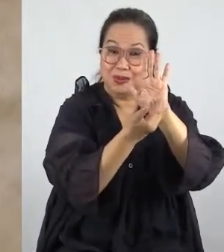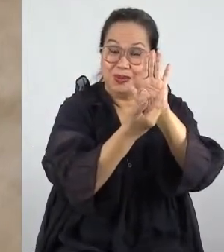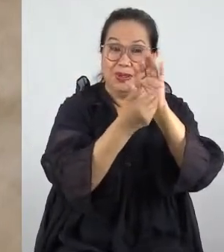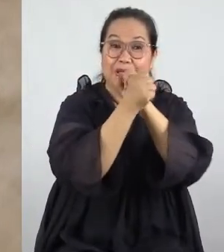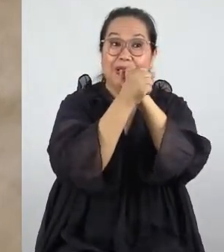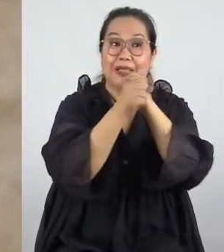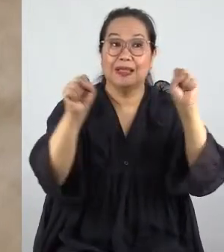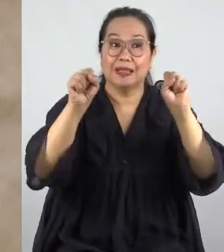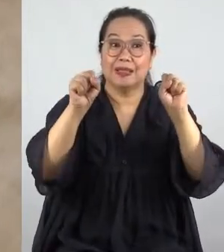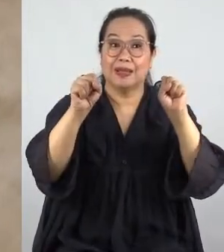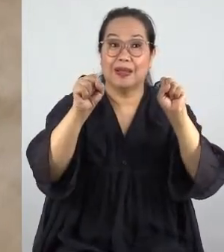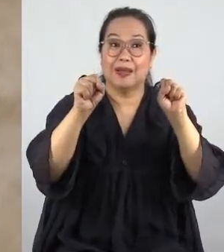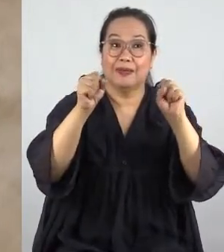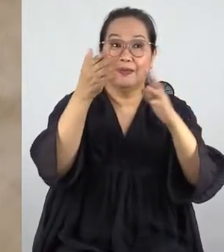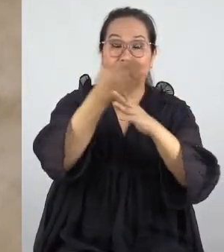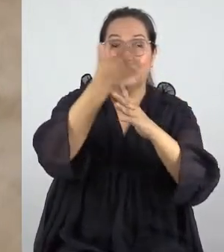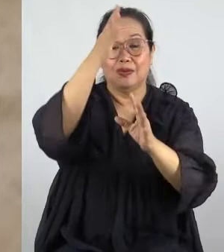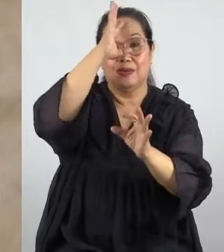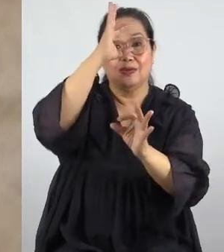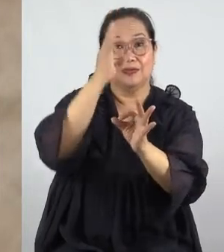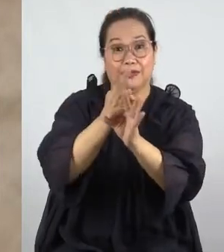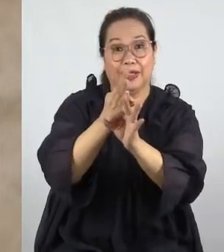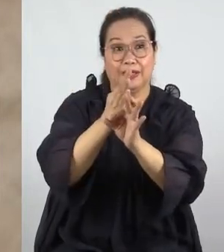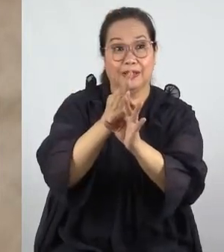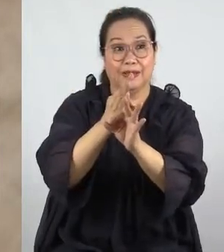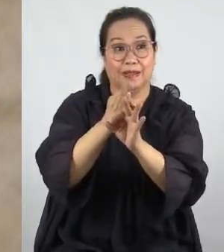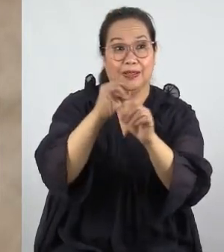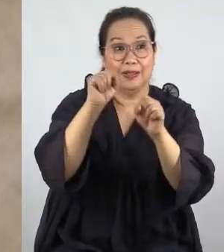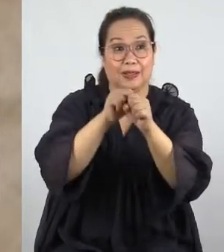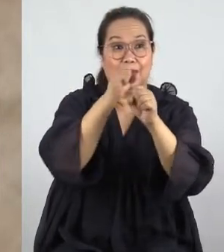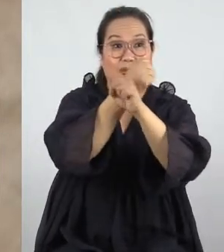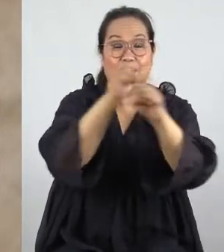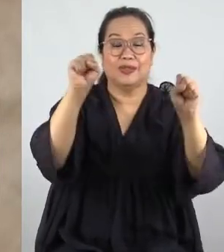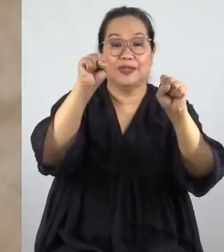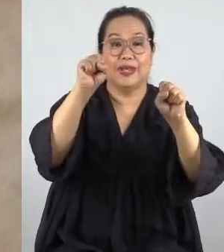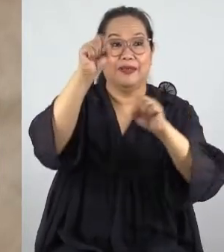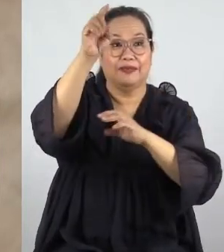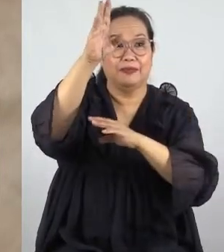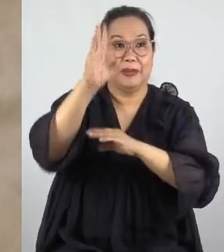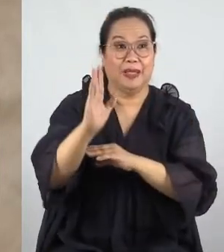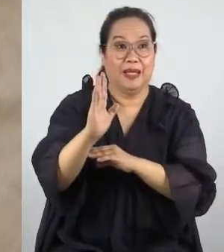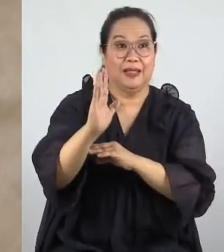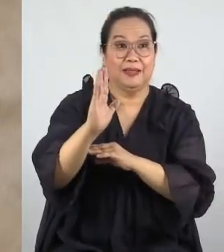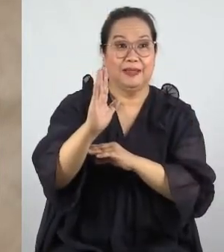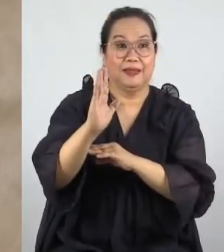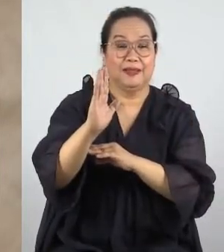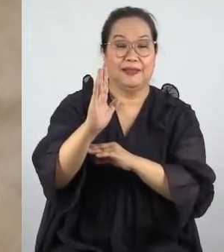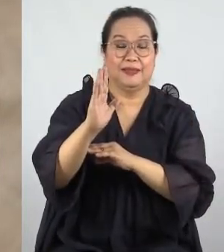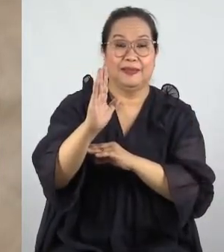kaligtasan sa pamamagitan ng pananampalataya sa pagliligtas ng Diyos.